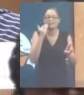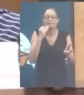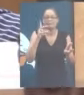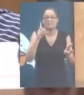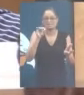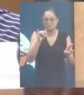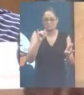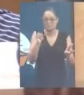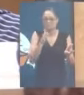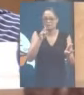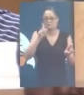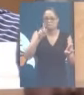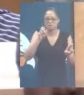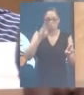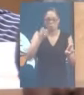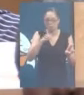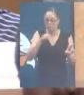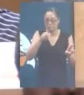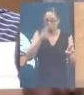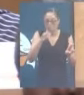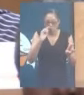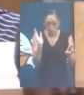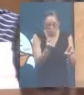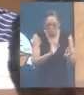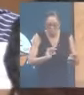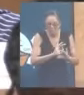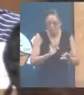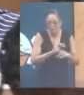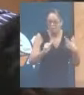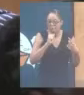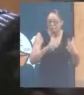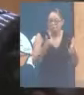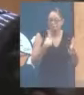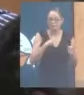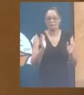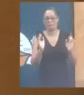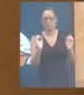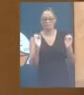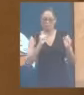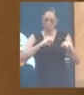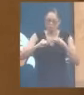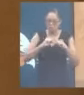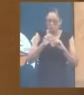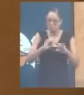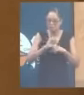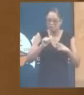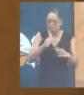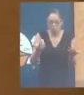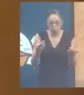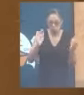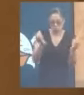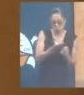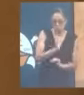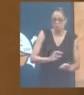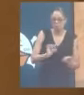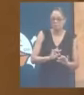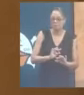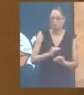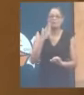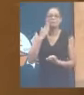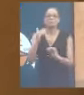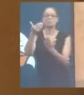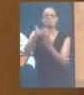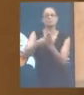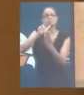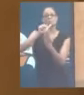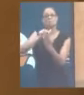pas présente, si elle avait reçu, elle aurait réagi, même répondre. D'autant plus quand il y a ce genre de pétition, j'essaie